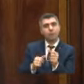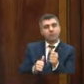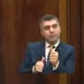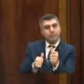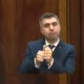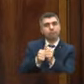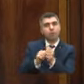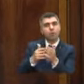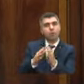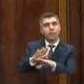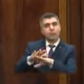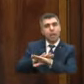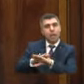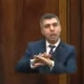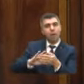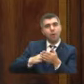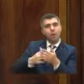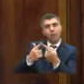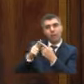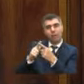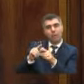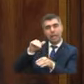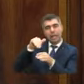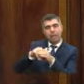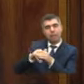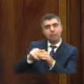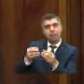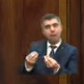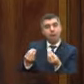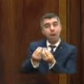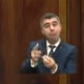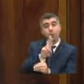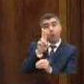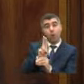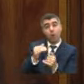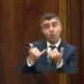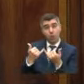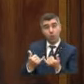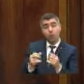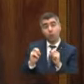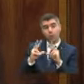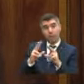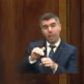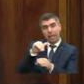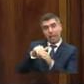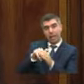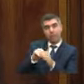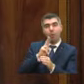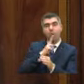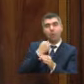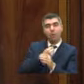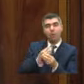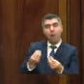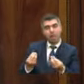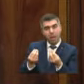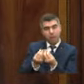سياسي قوي، وهو ما يجسده ميثاق الأغلبية. نتساءل معكم، هل تشعرون اليوم بكل صدق أن الأحزاب الحكومة ملتزمة سياسيا معكم